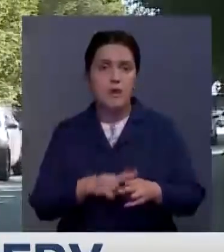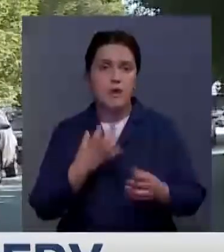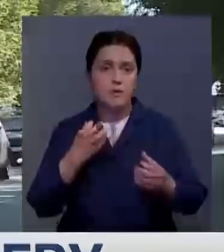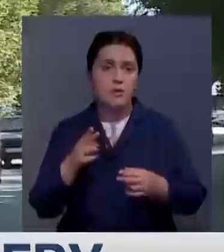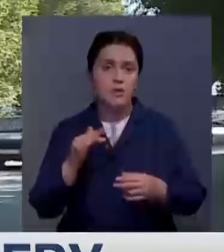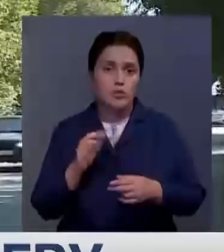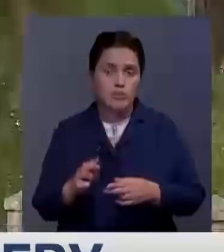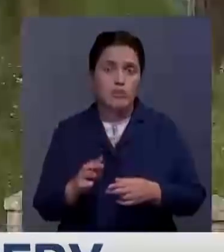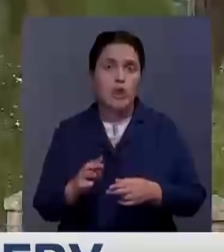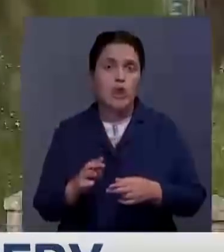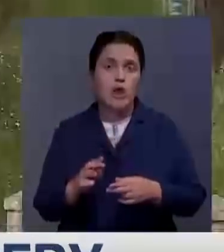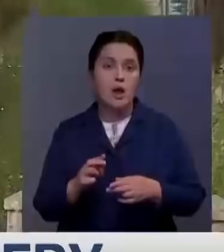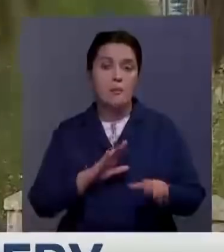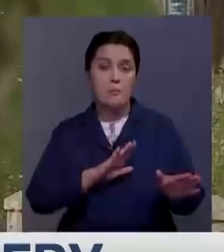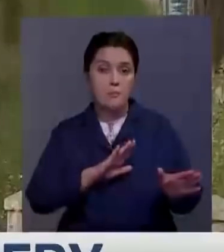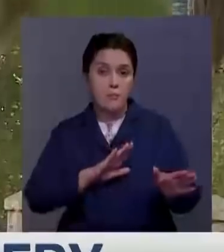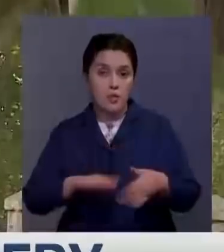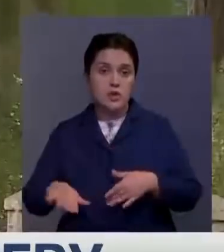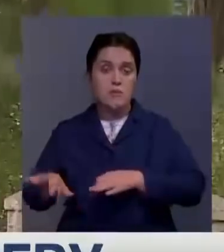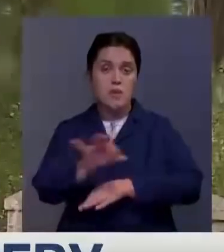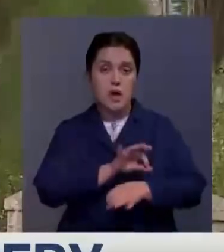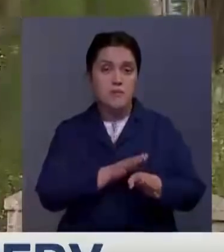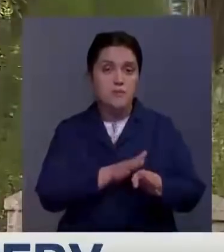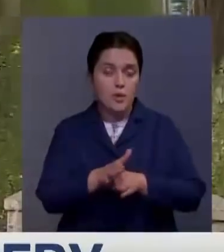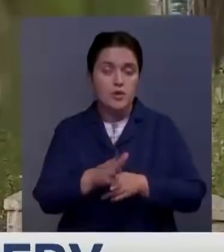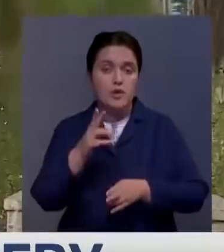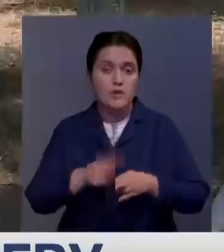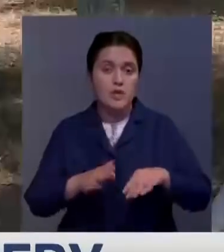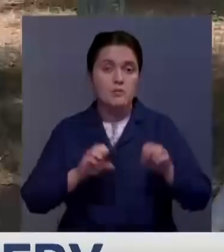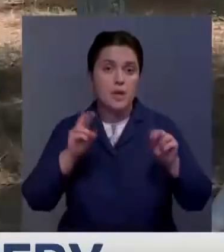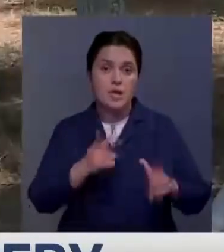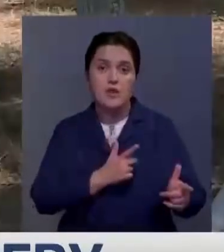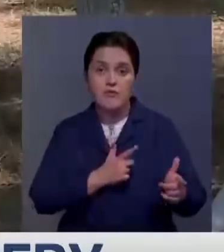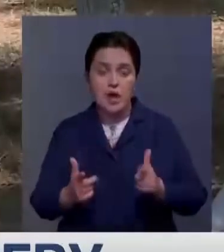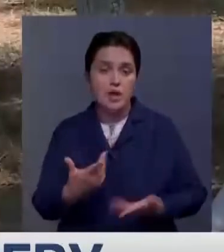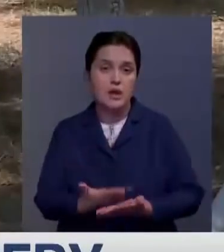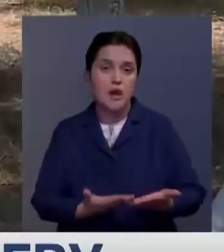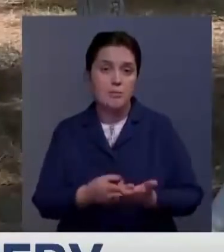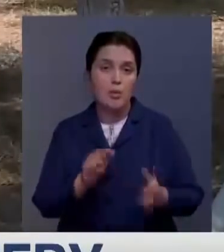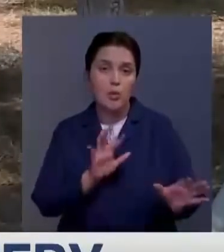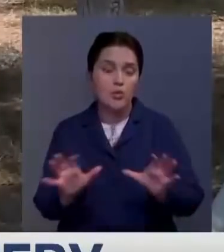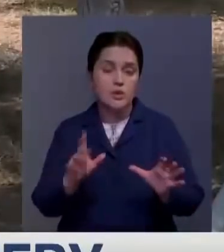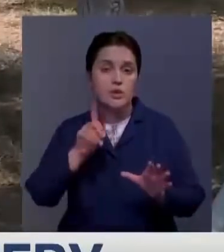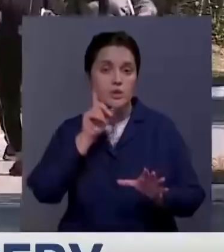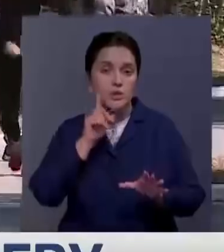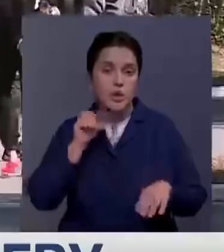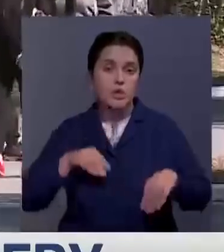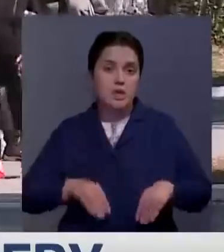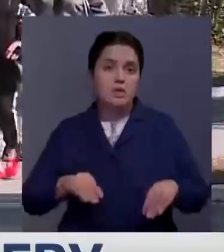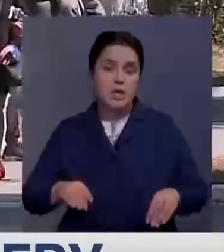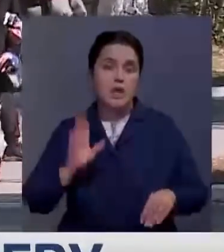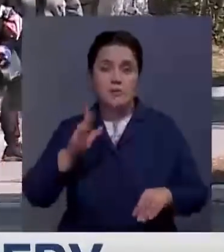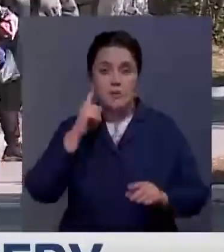дуб черешчатый. После того, как проект полностью завершат, специалисты подготовят рекомендации по уходу за зелеными